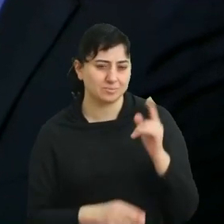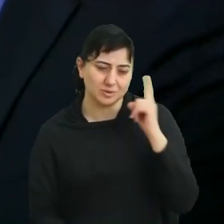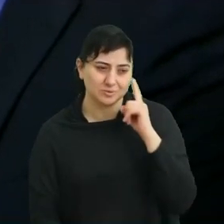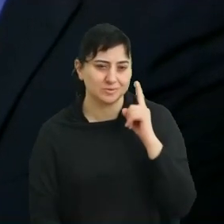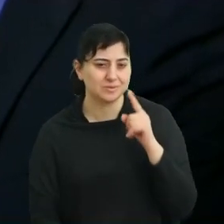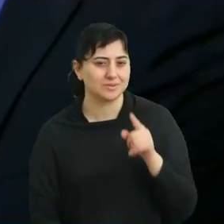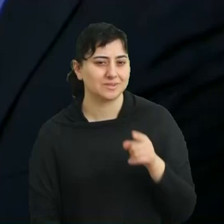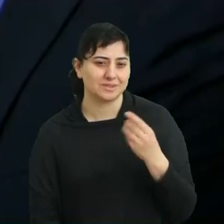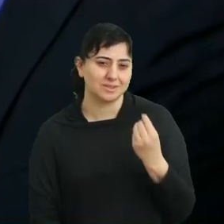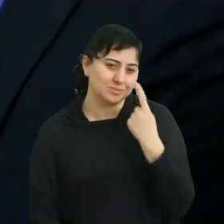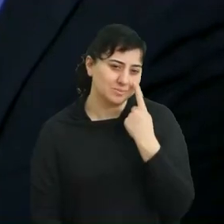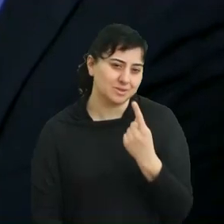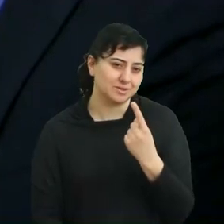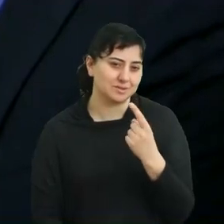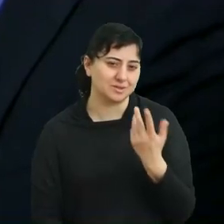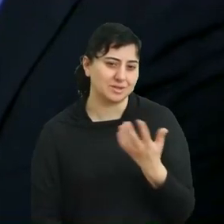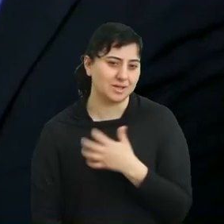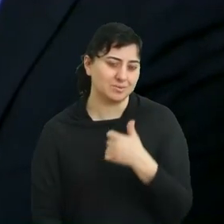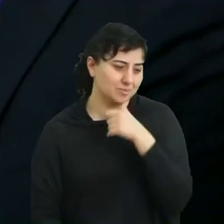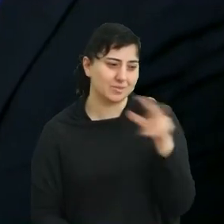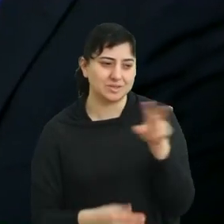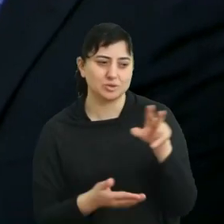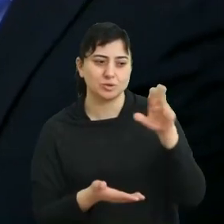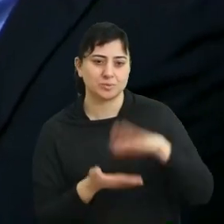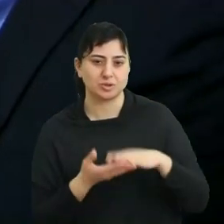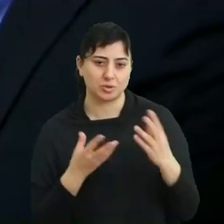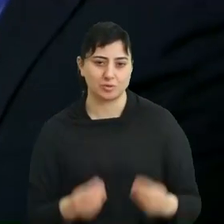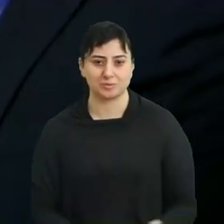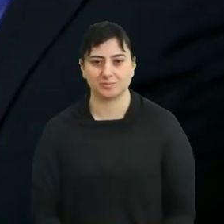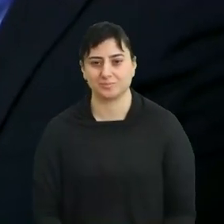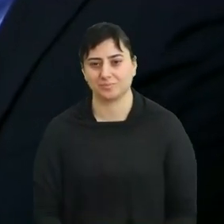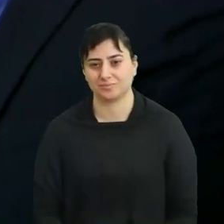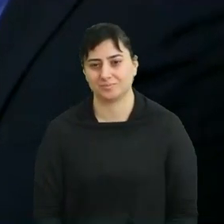bu duruma da iyi tarafından bak. En azından annemle babamın arası düzeldi.